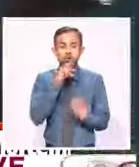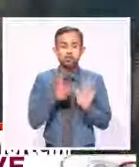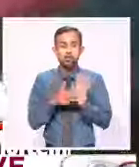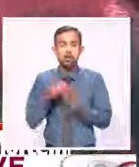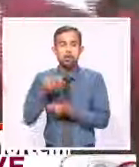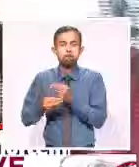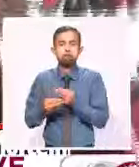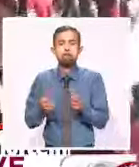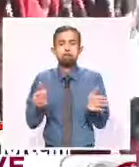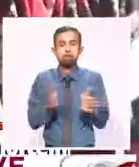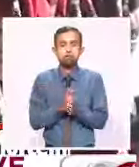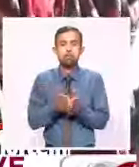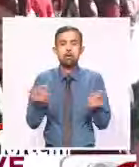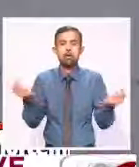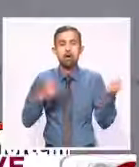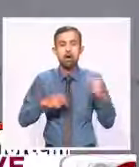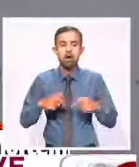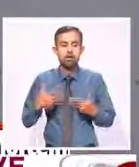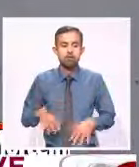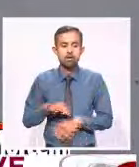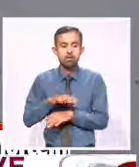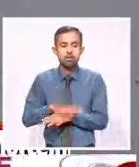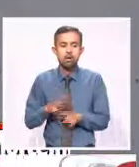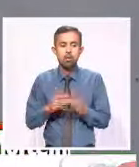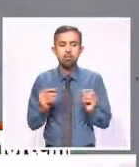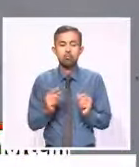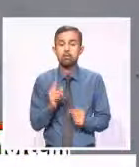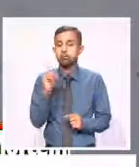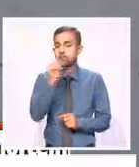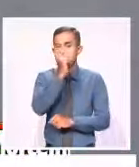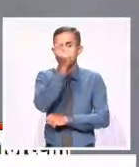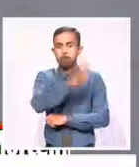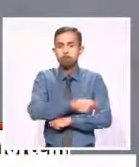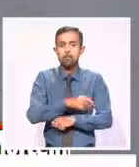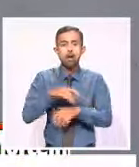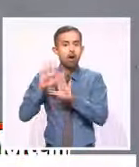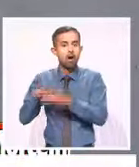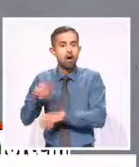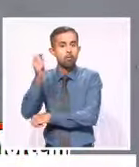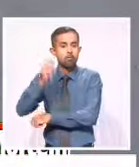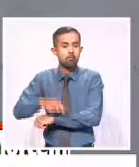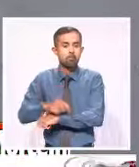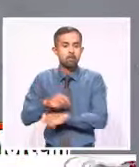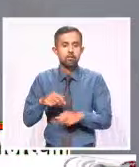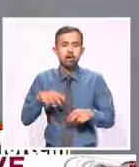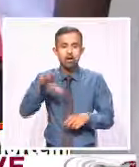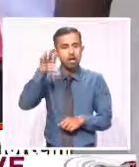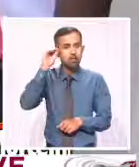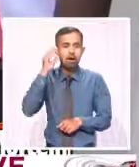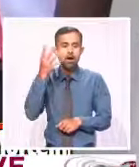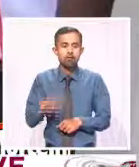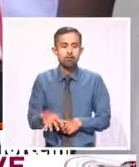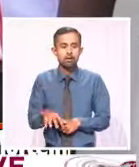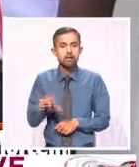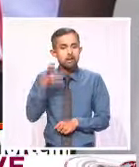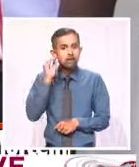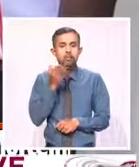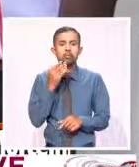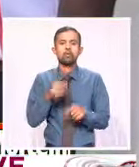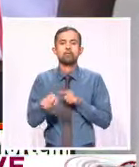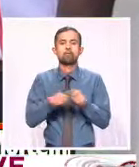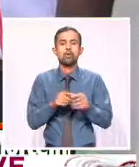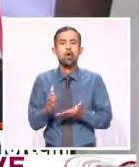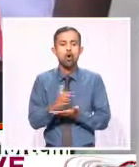මොටින් ආයතනය සමගින් එක සිටියා. ඩෙංගු මර්ධන ක්‍රියාවලියේ මූලික පියවරේ සිට අවසාන පියවර දක්වාම අපි අද ඉගෙන ගත්තා. තේරුම් ගන්න පුළුවන්